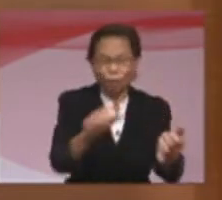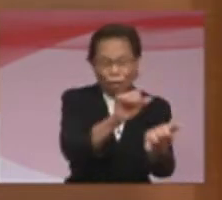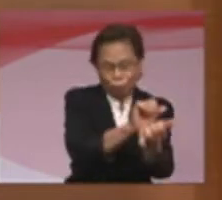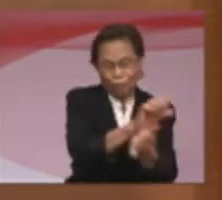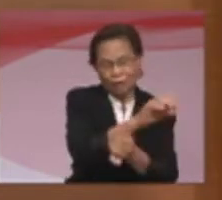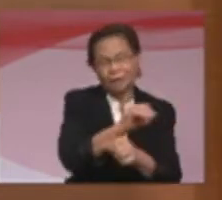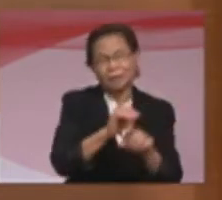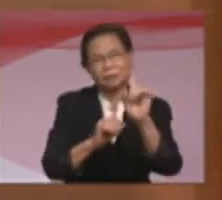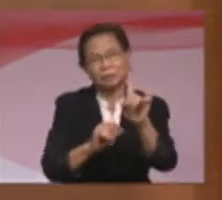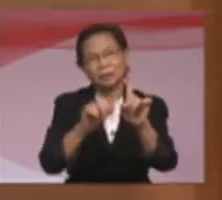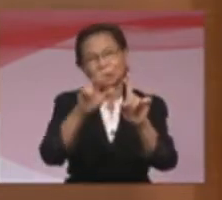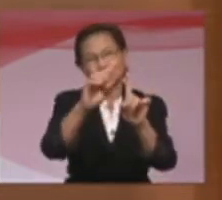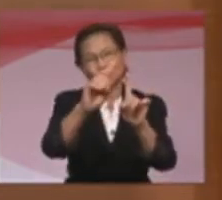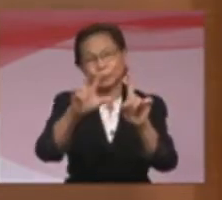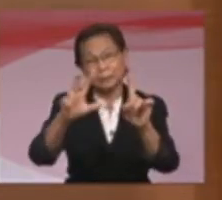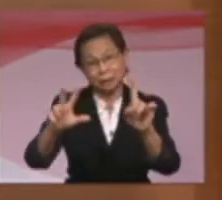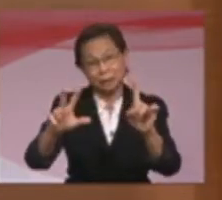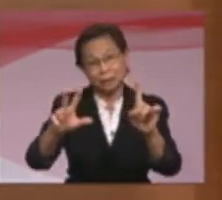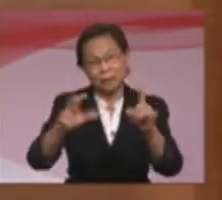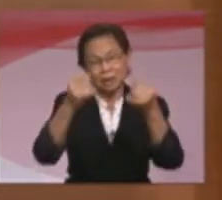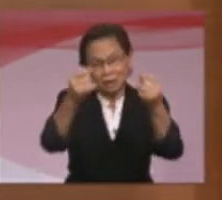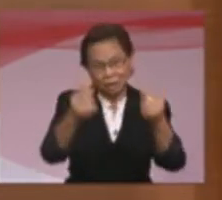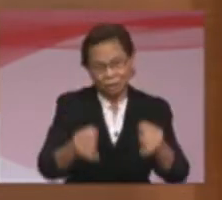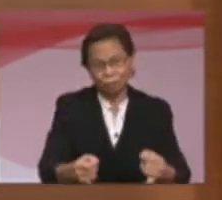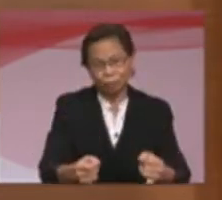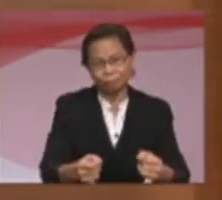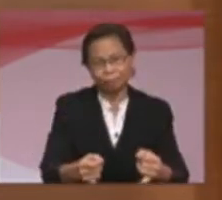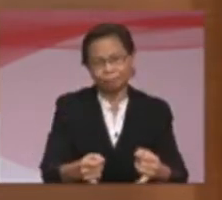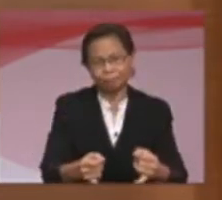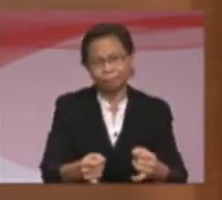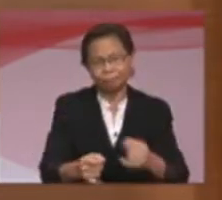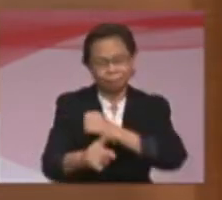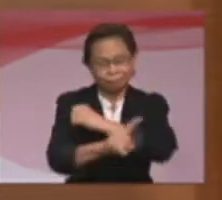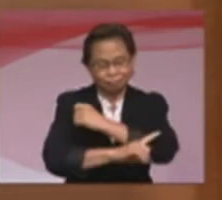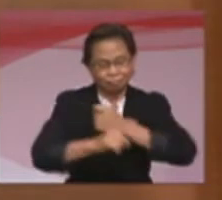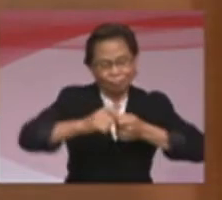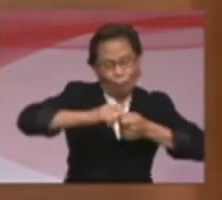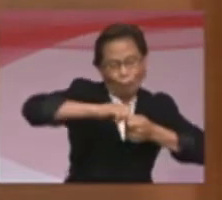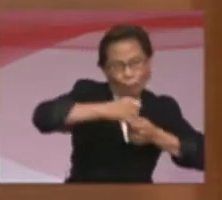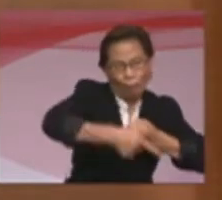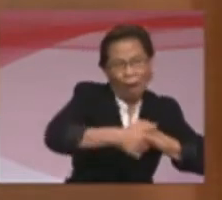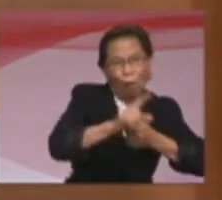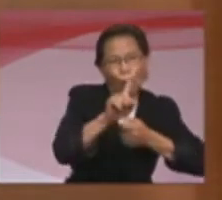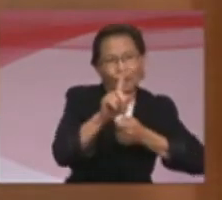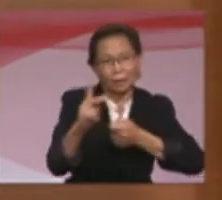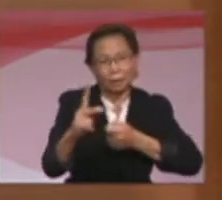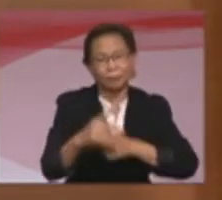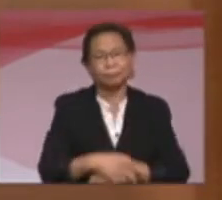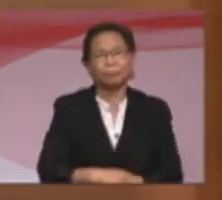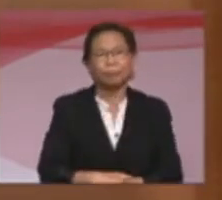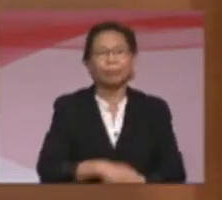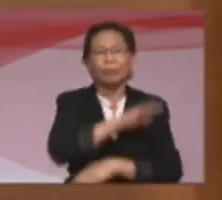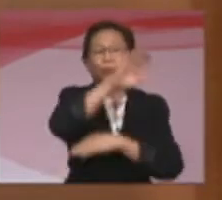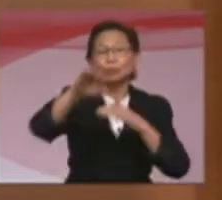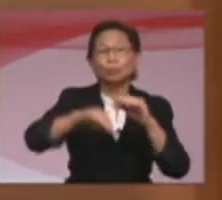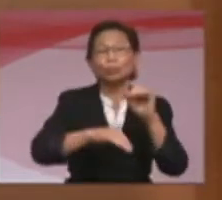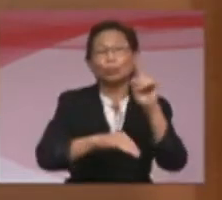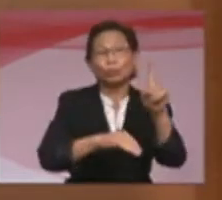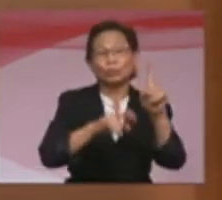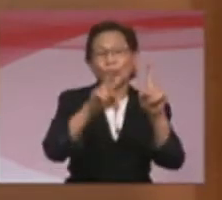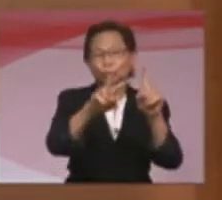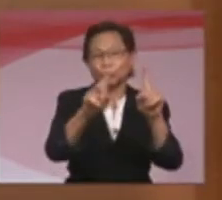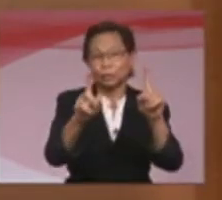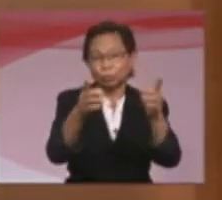manakala 103 individu dikenakan kompaun. Kesemua